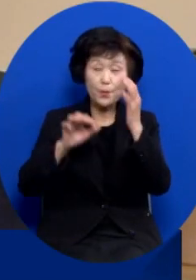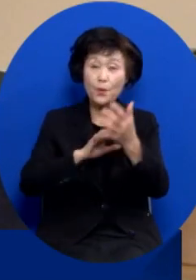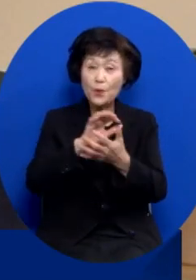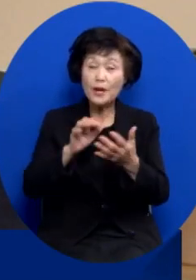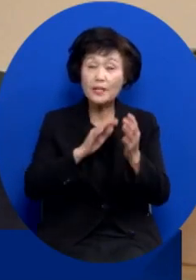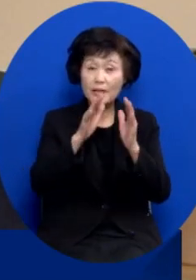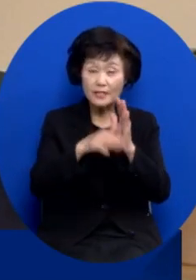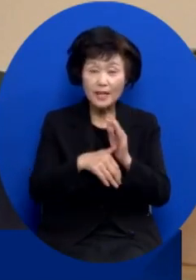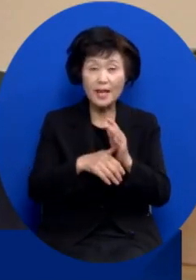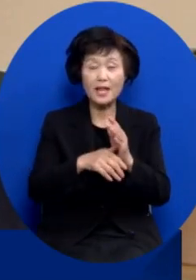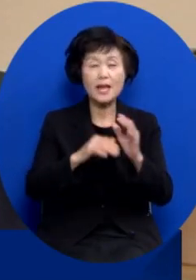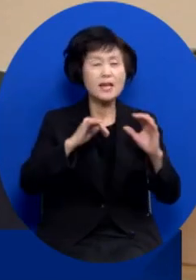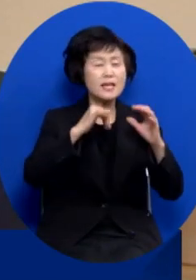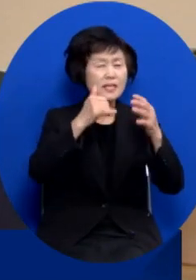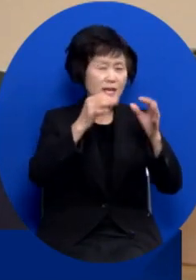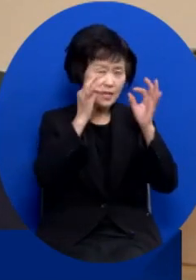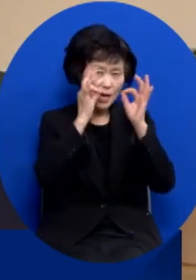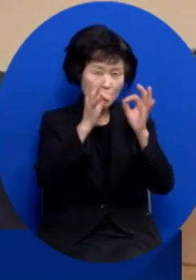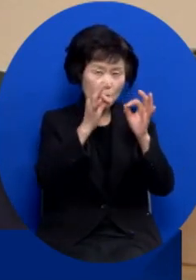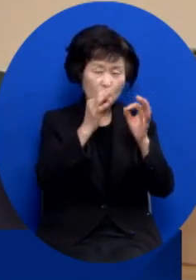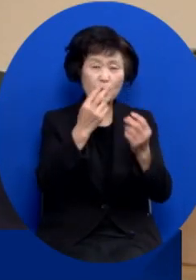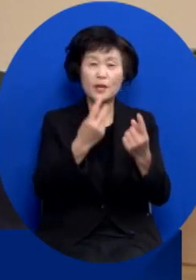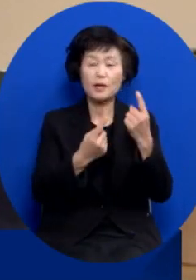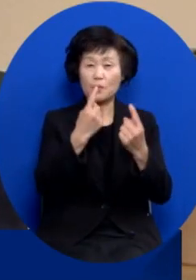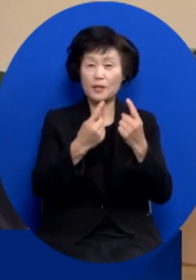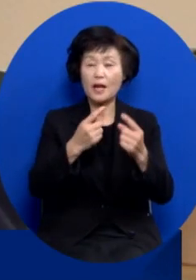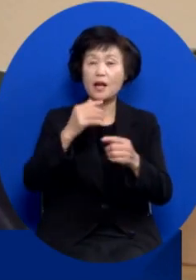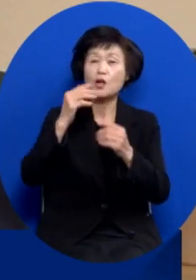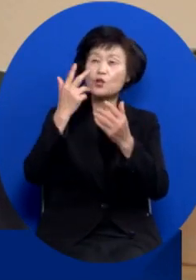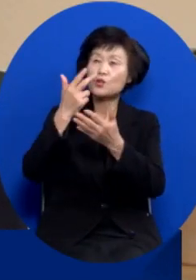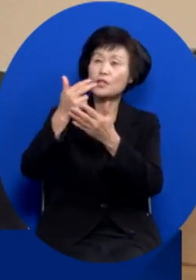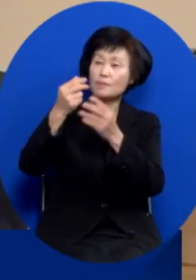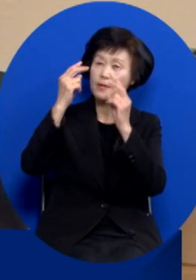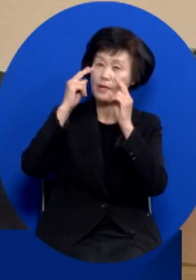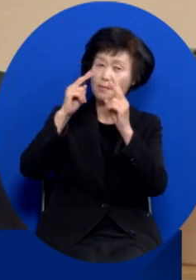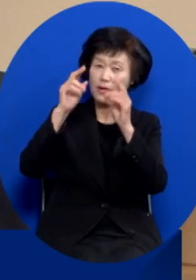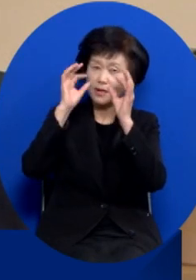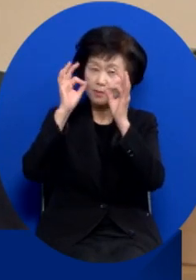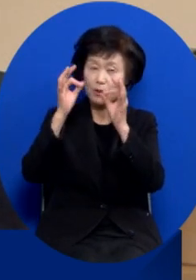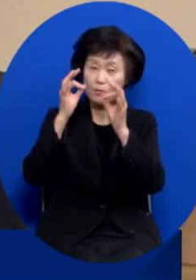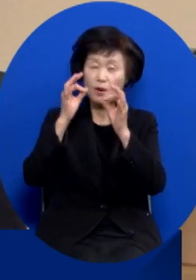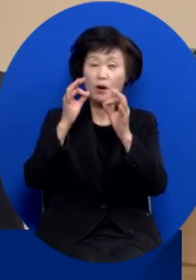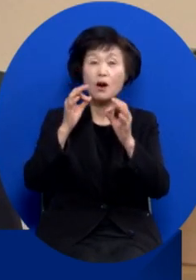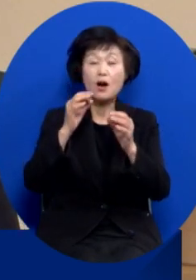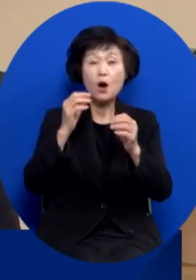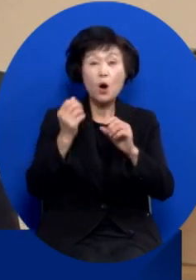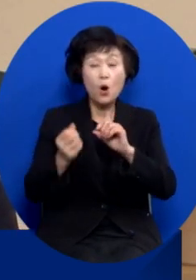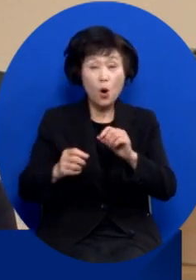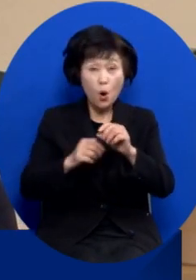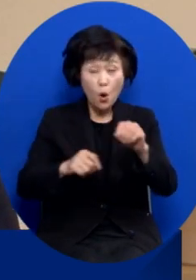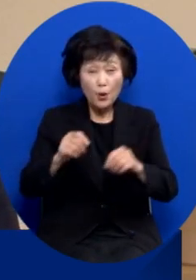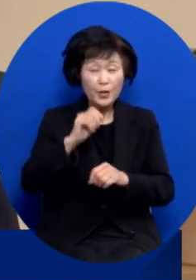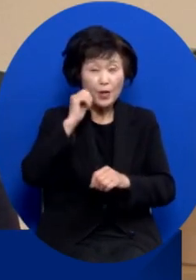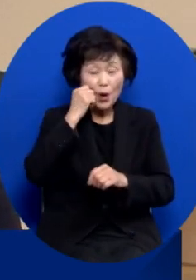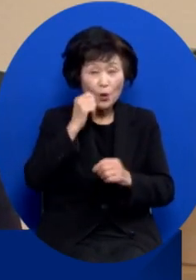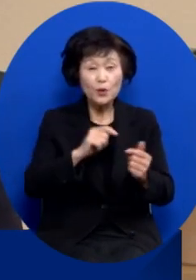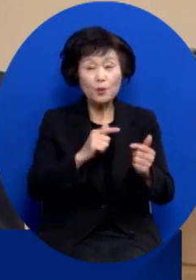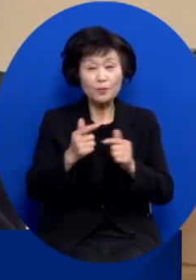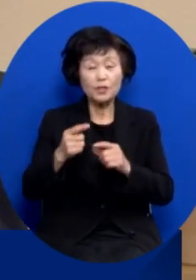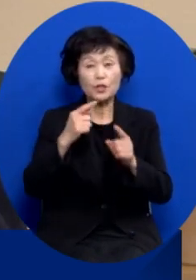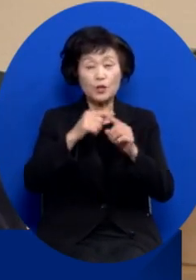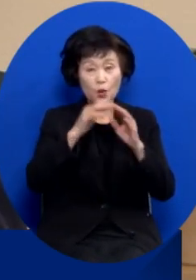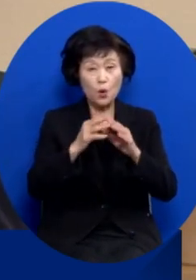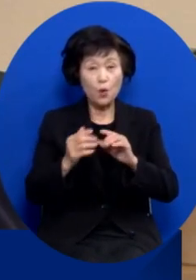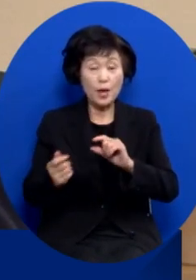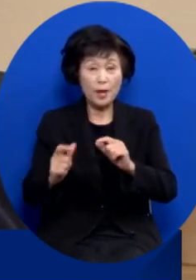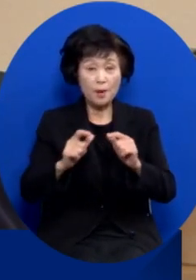우리가 세상 바라보기보다도 주님을 바라보므로 이 혼란이 오히려 교회 부흥의 계기가 되고 나라를